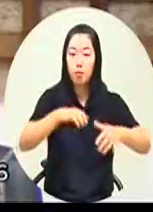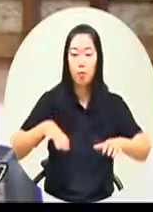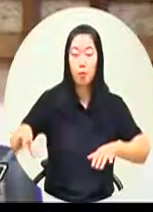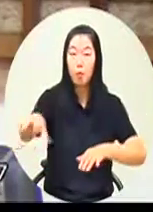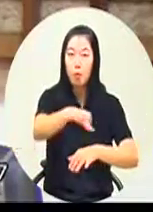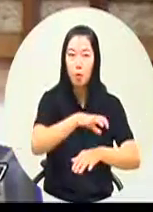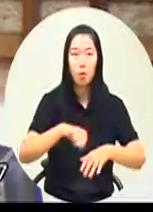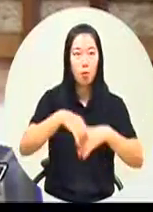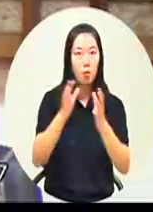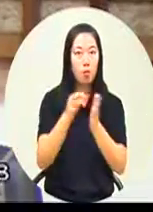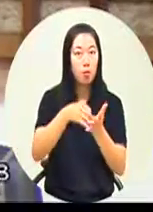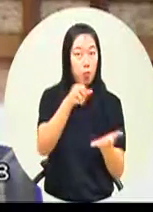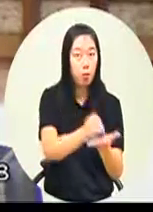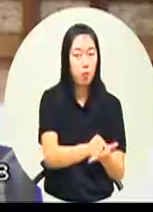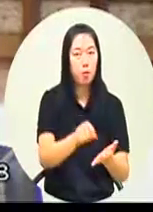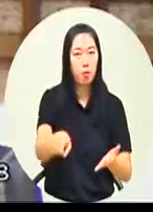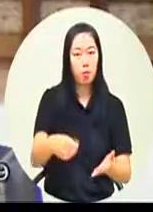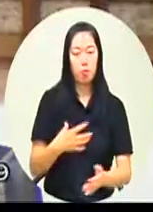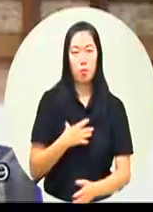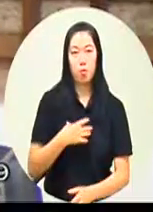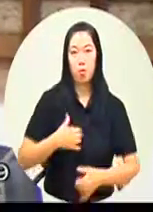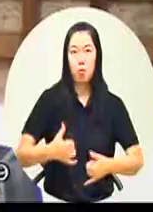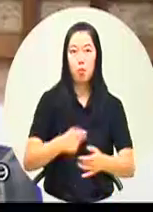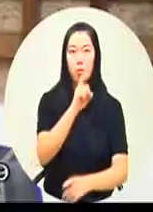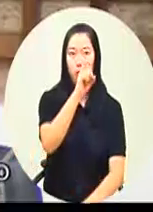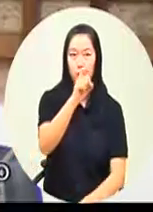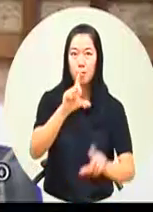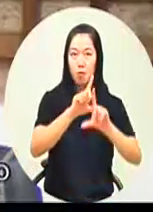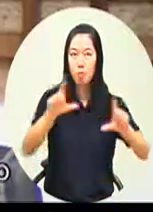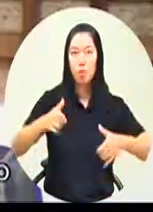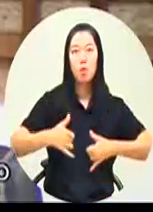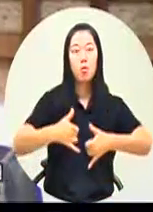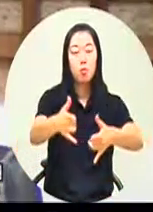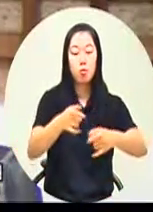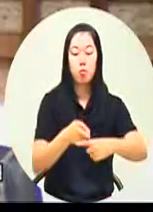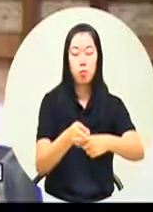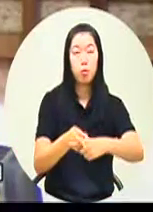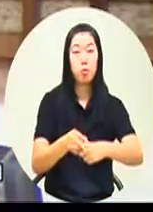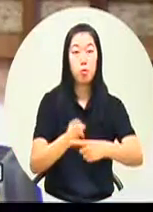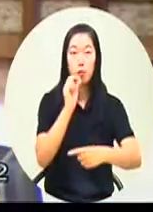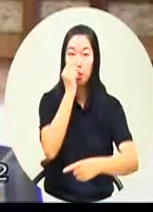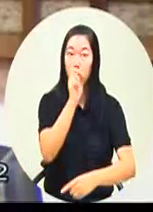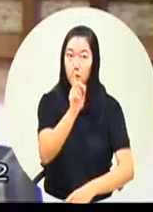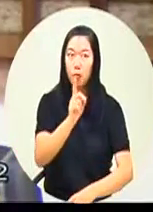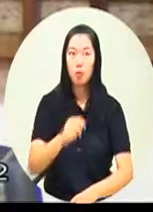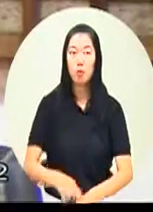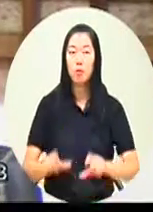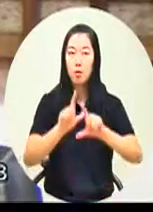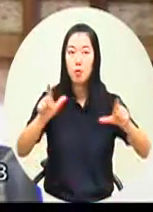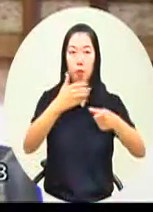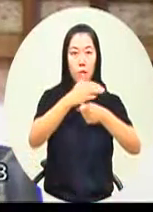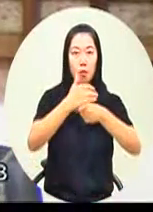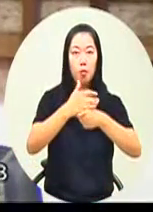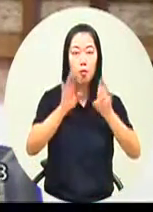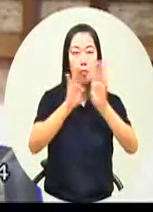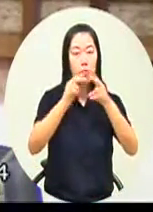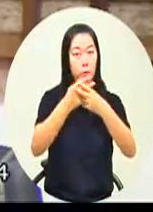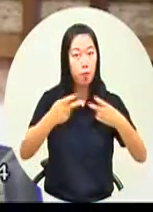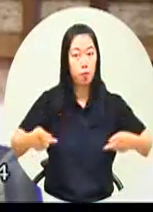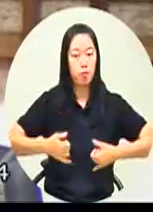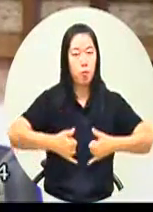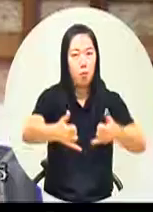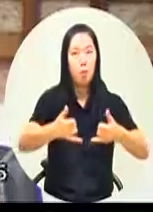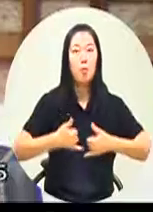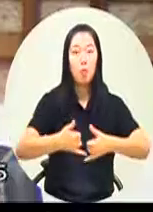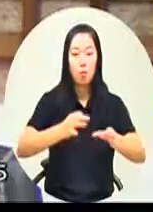我们危险的十大路口，那尤其是大鲁阁道开业虽然带